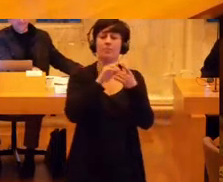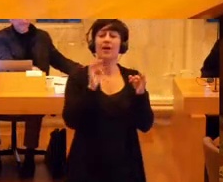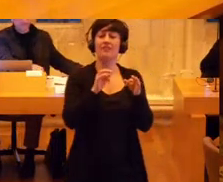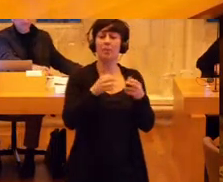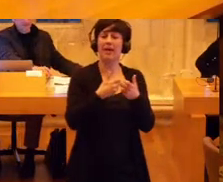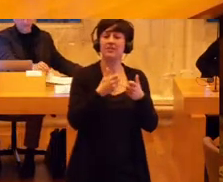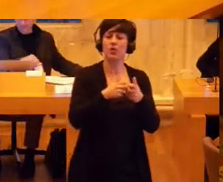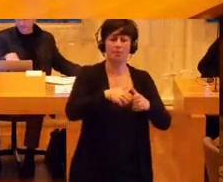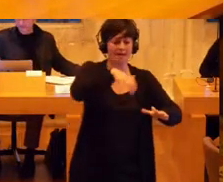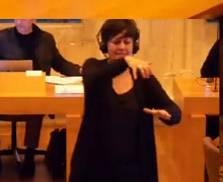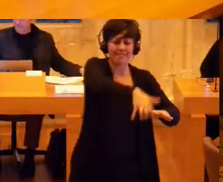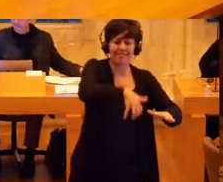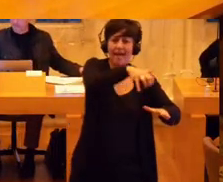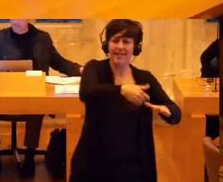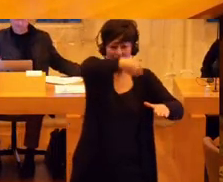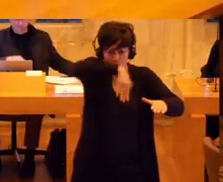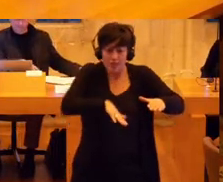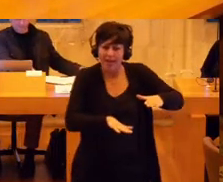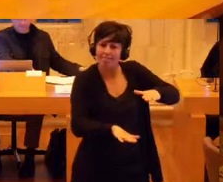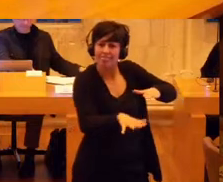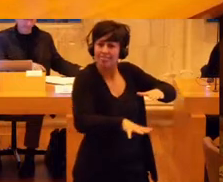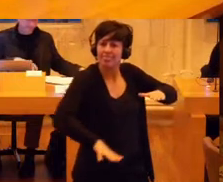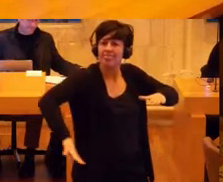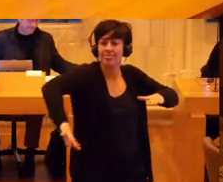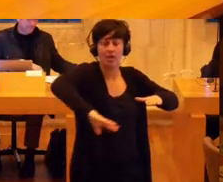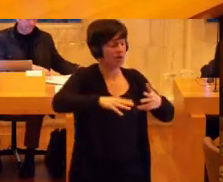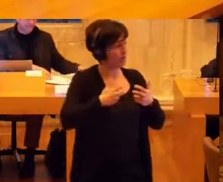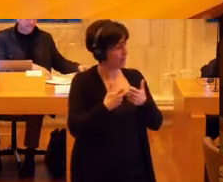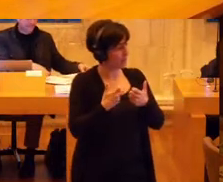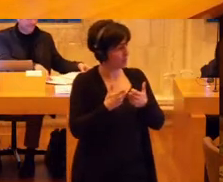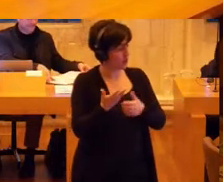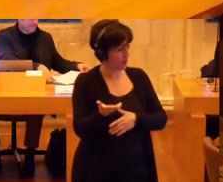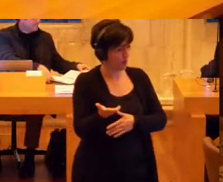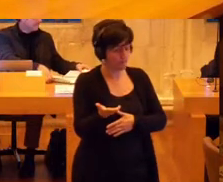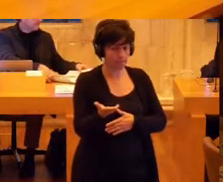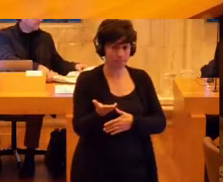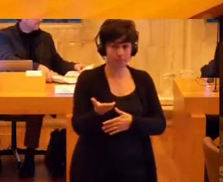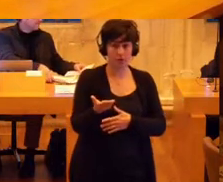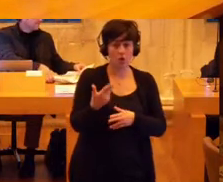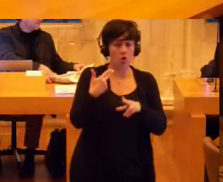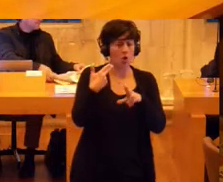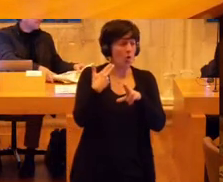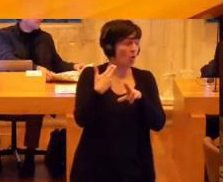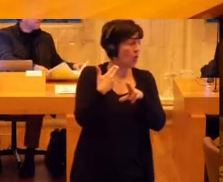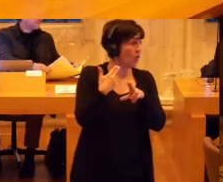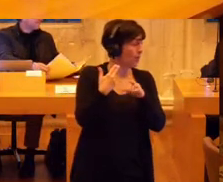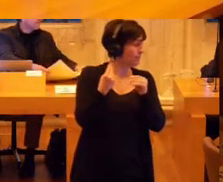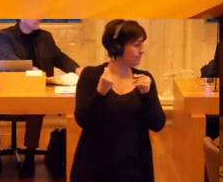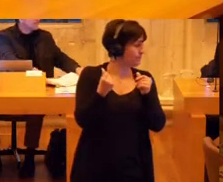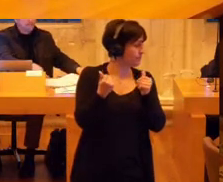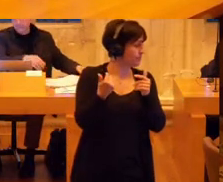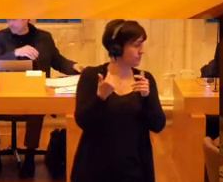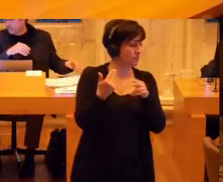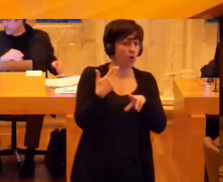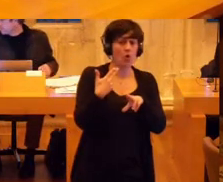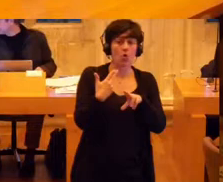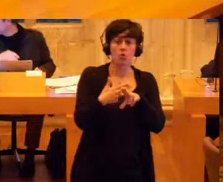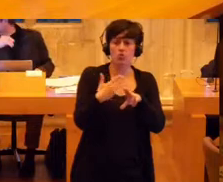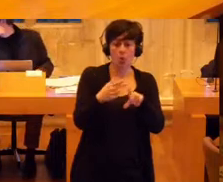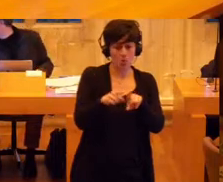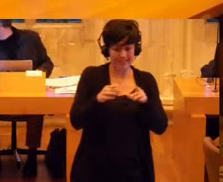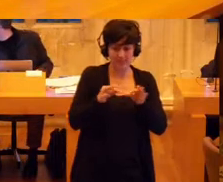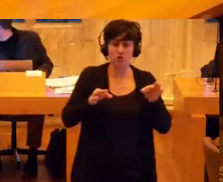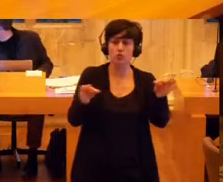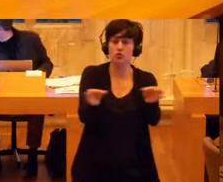souterraines, qu'on ne donne pas forcément, qu'on ne publie pas le nom, voire le numéro de parcelle